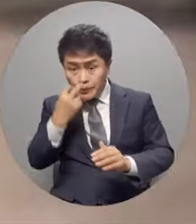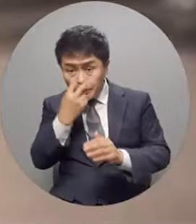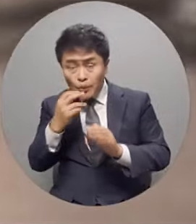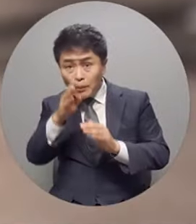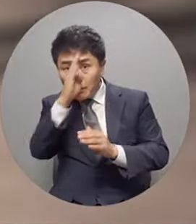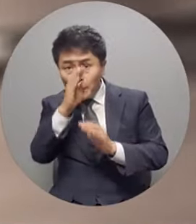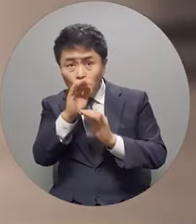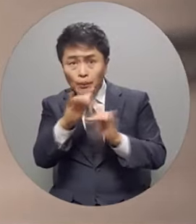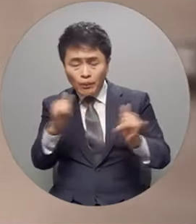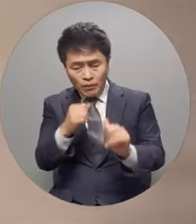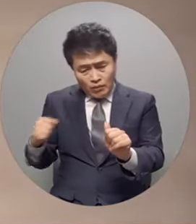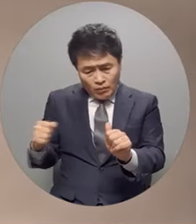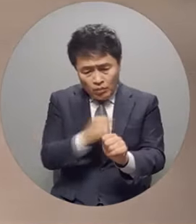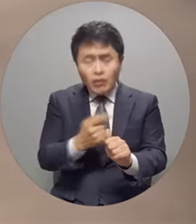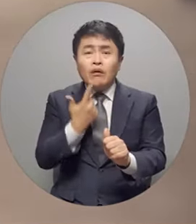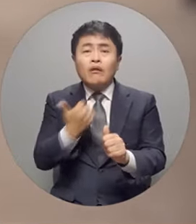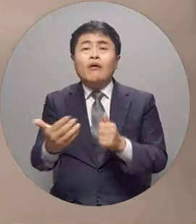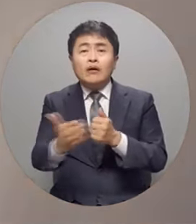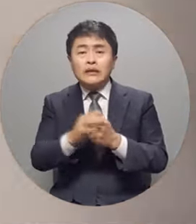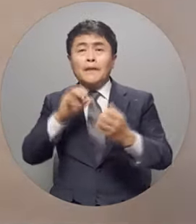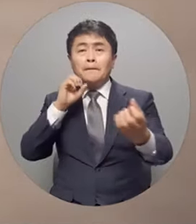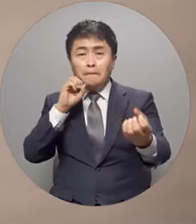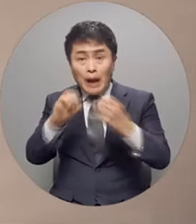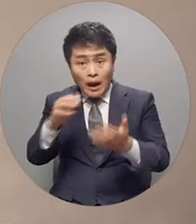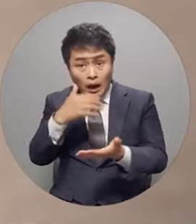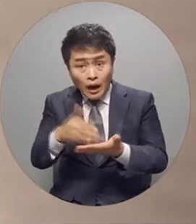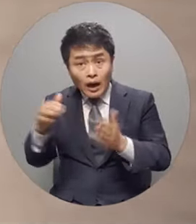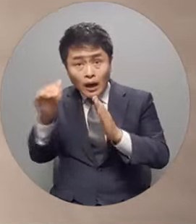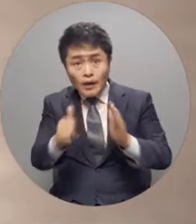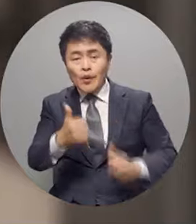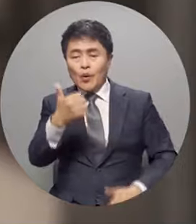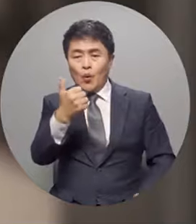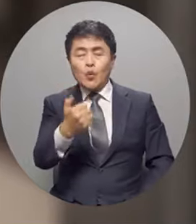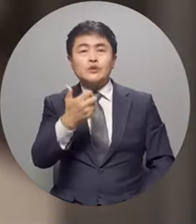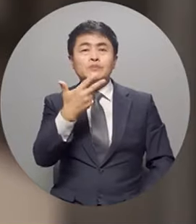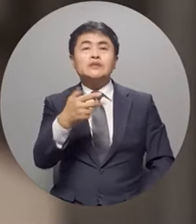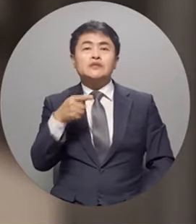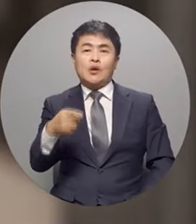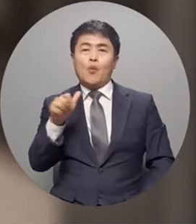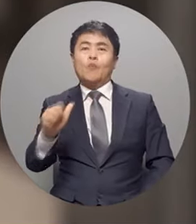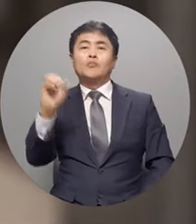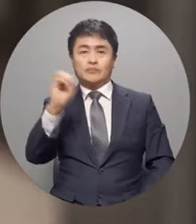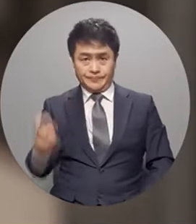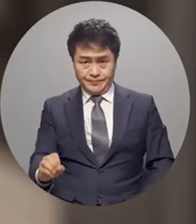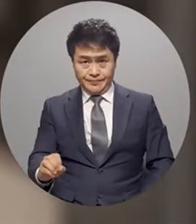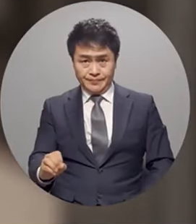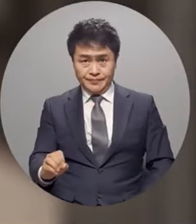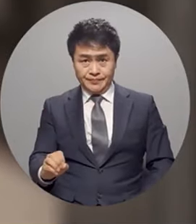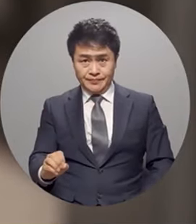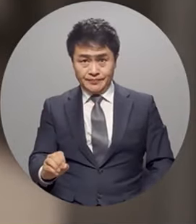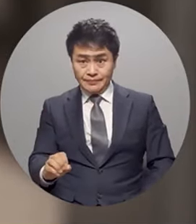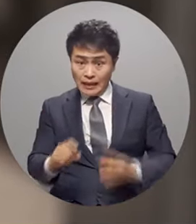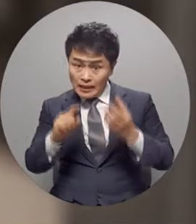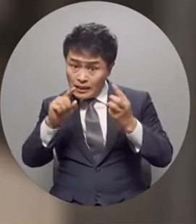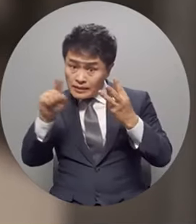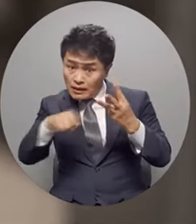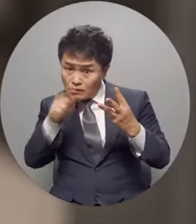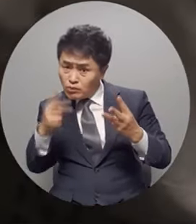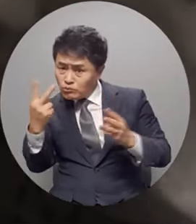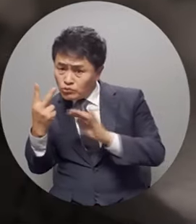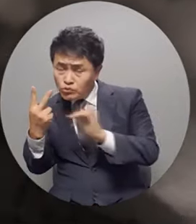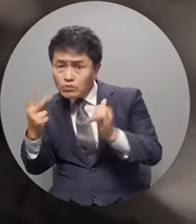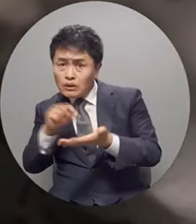환자에게 폭력을 당한 적이 있다고 응답한 가족이 57.5% 달했습니다 세명 중 거의 두 명